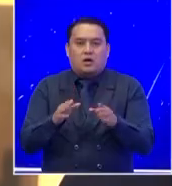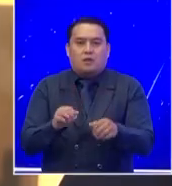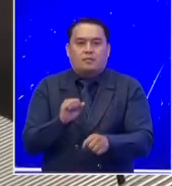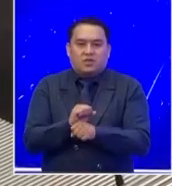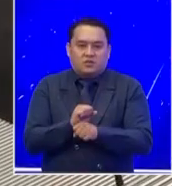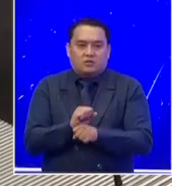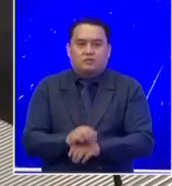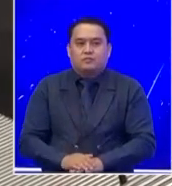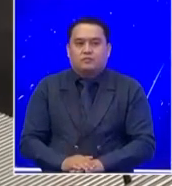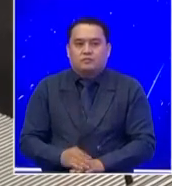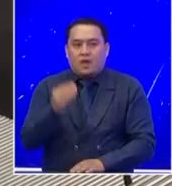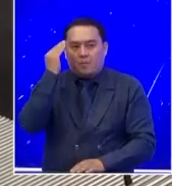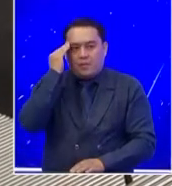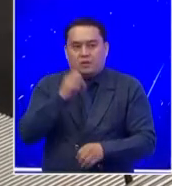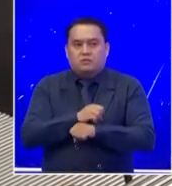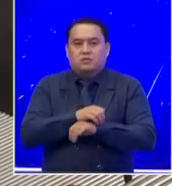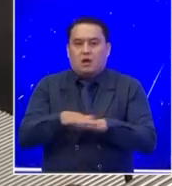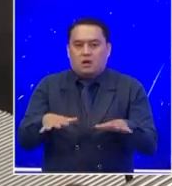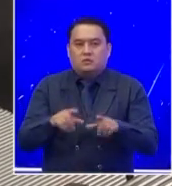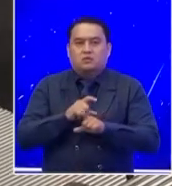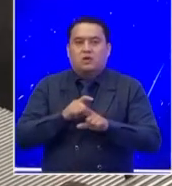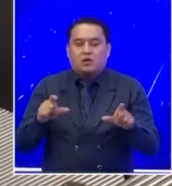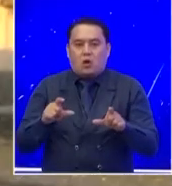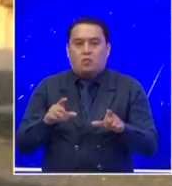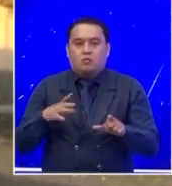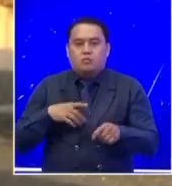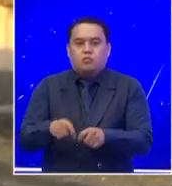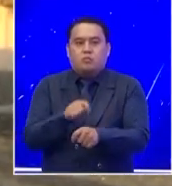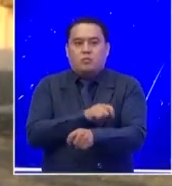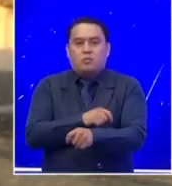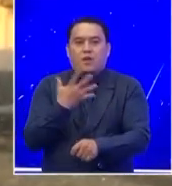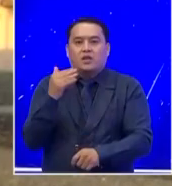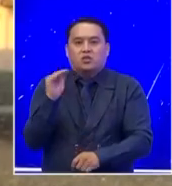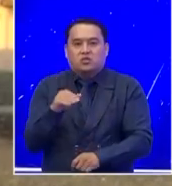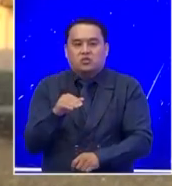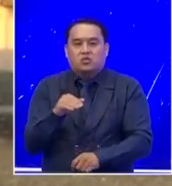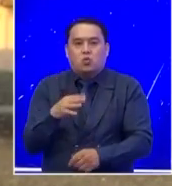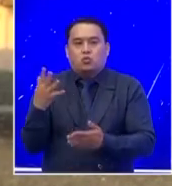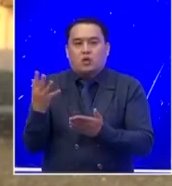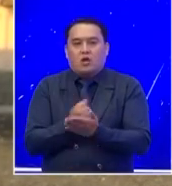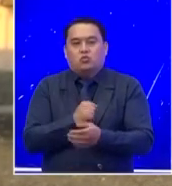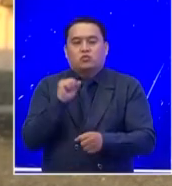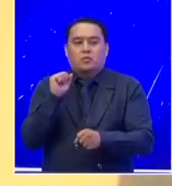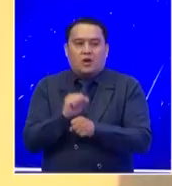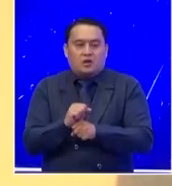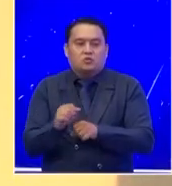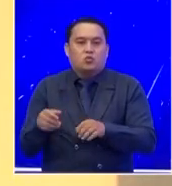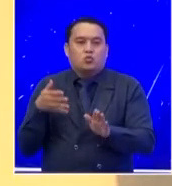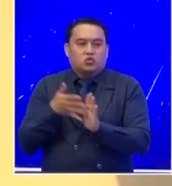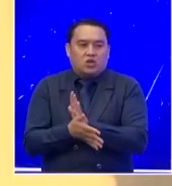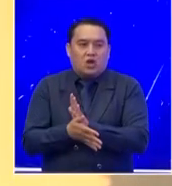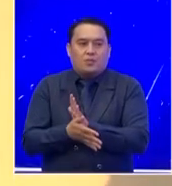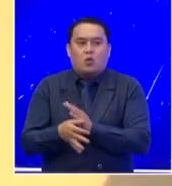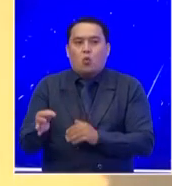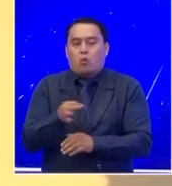предотвращено. Принятыми мерами распространение огня в здании, площадь которого почти 5000 квадратных метров, удалось предотвратить. В целом, ущерб от пожаров